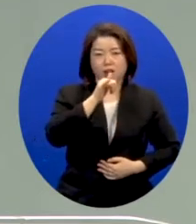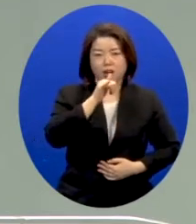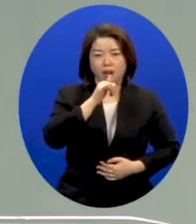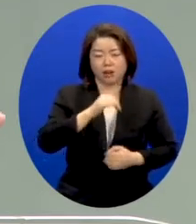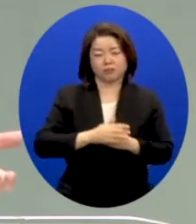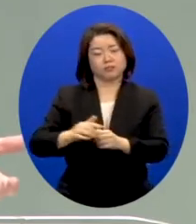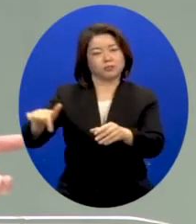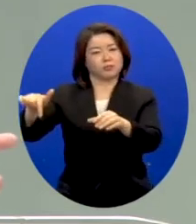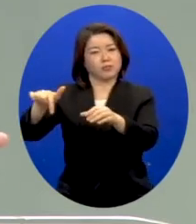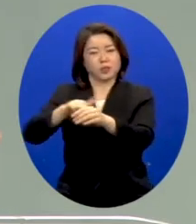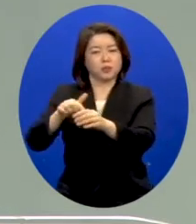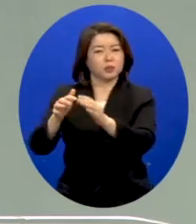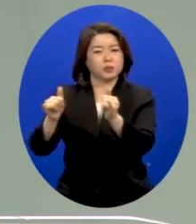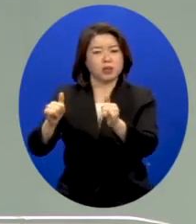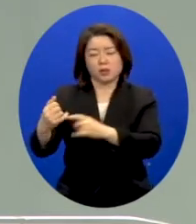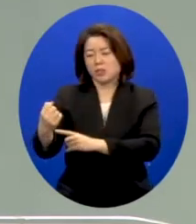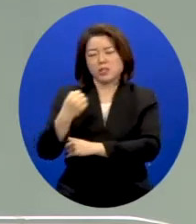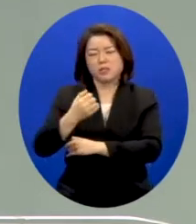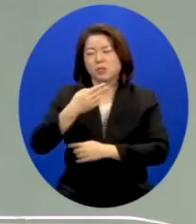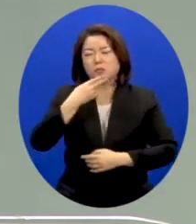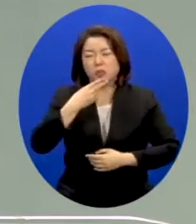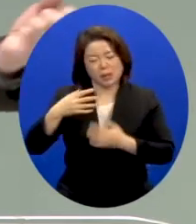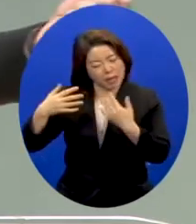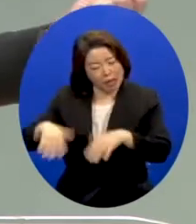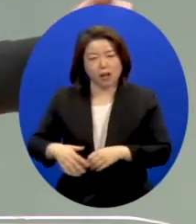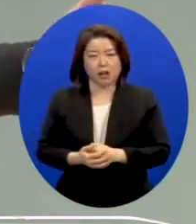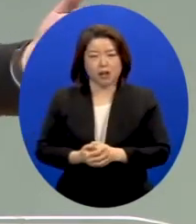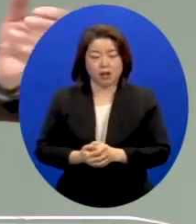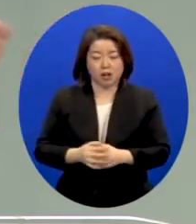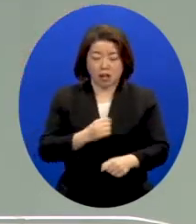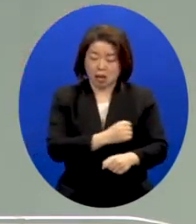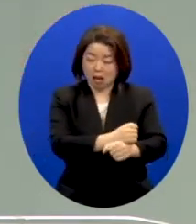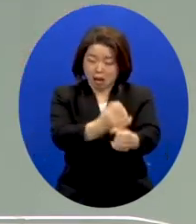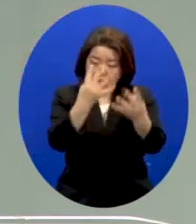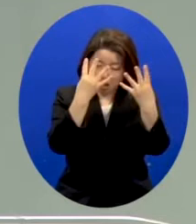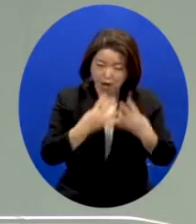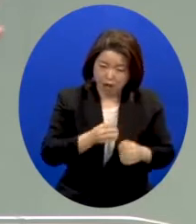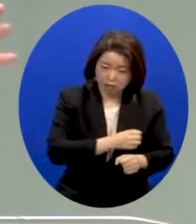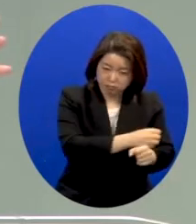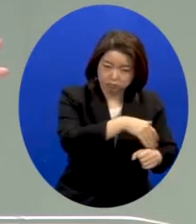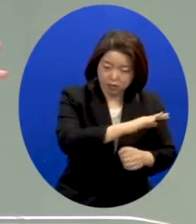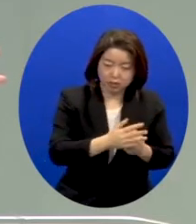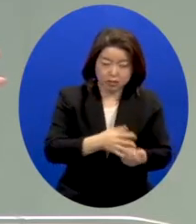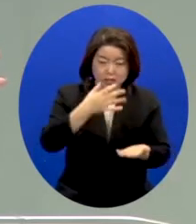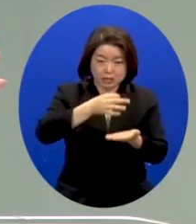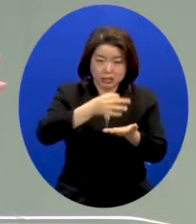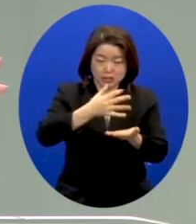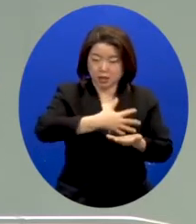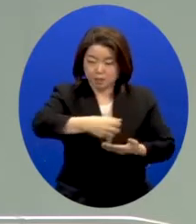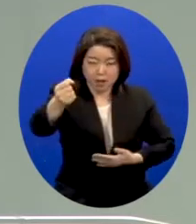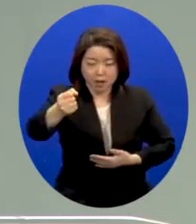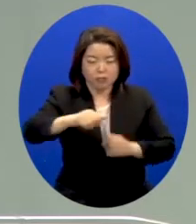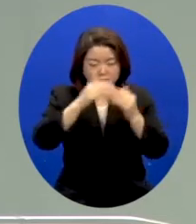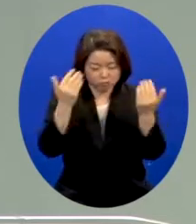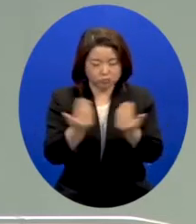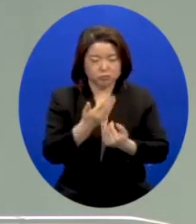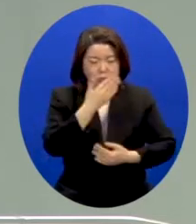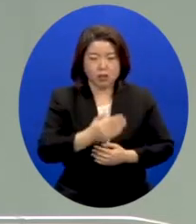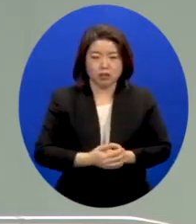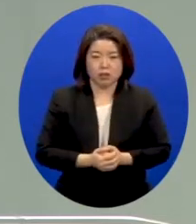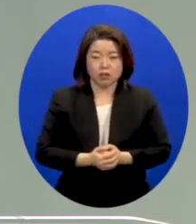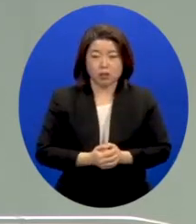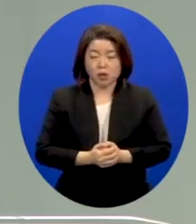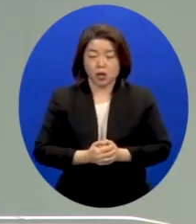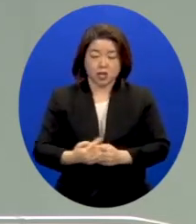기독교인들은 아무 힘이 없었습니다 감옥에 끌고 가면 끌려갔습니다 재산 뺏으면 다 뺏 겠습니다 죽이면 그냥